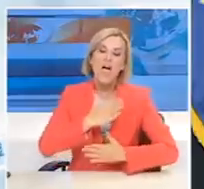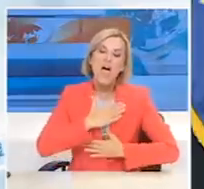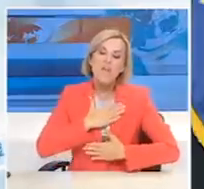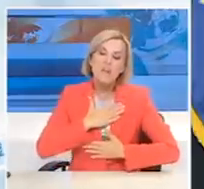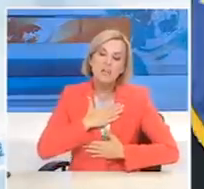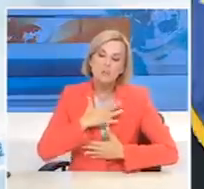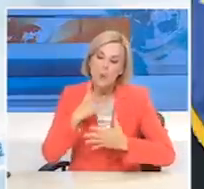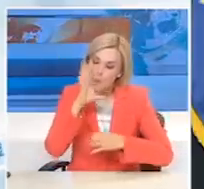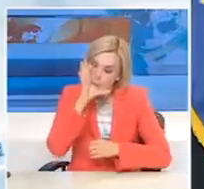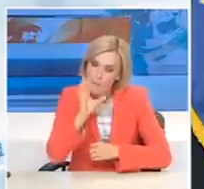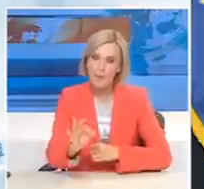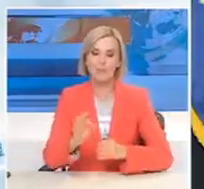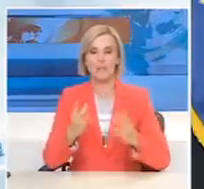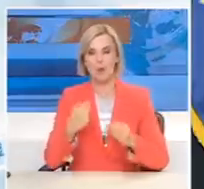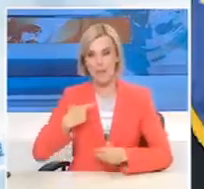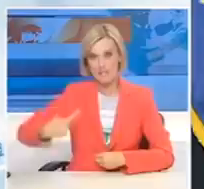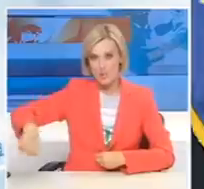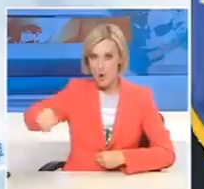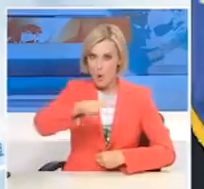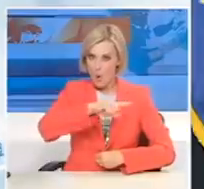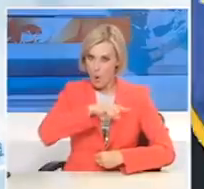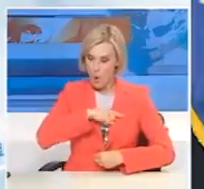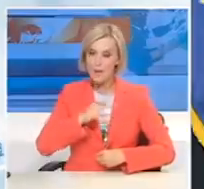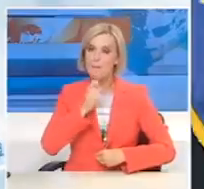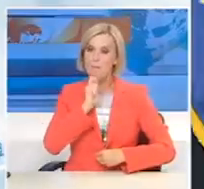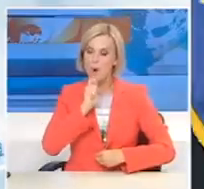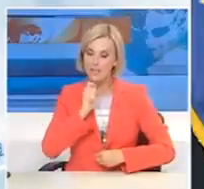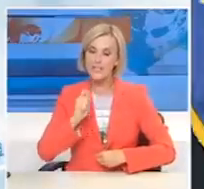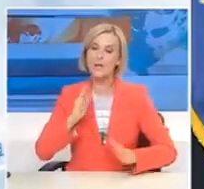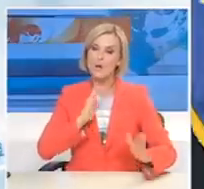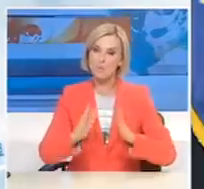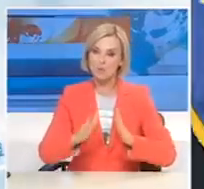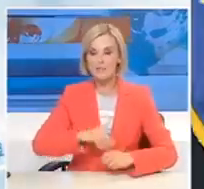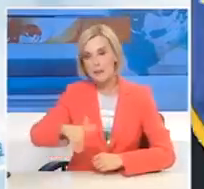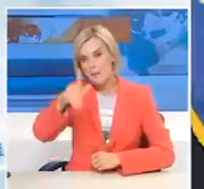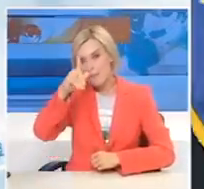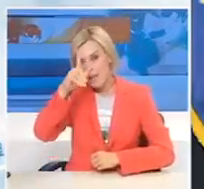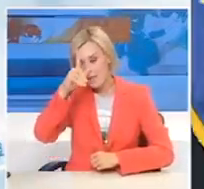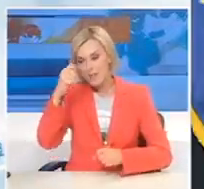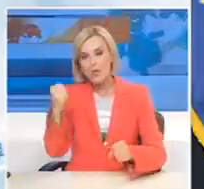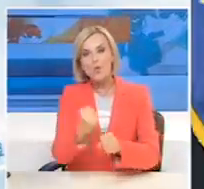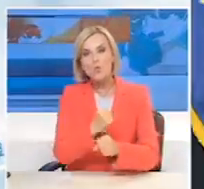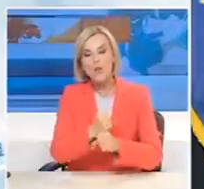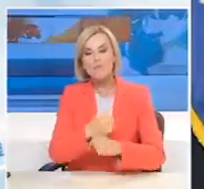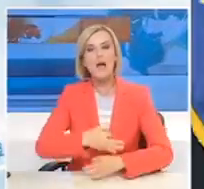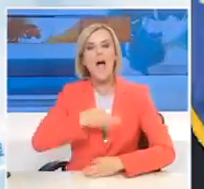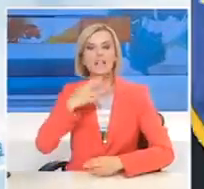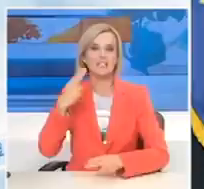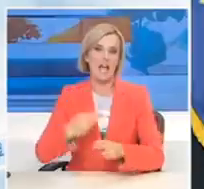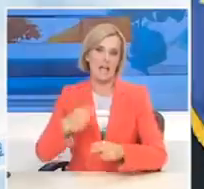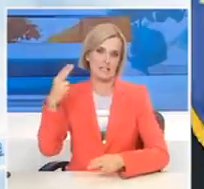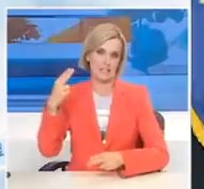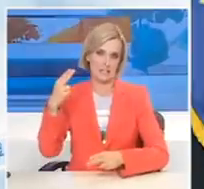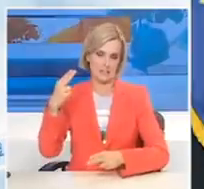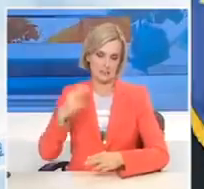ευγνωμονούμε. Και όλοι εμείς στην πολιτική προστασία, περήφανοι στο πλευρό τους, συνυπηρετούμε και υπηρετούμε τις κοινές μας αρχές και αξίες. Αγαπητοί